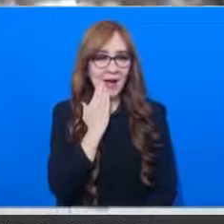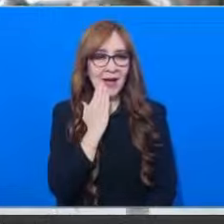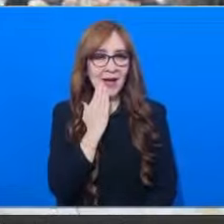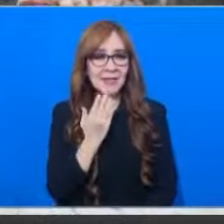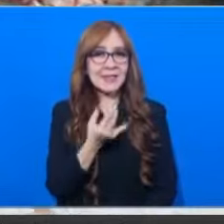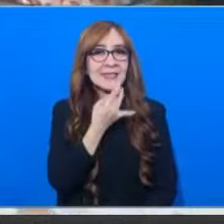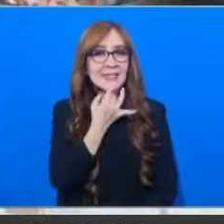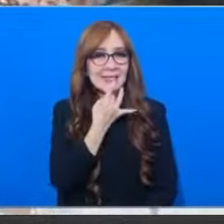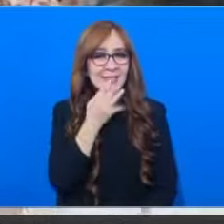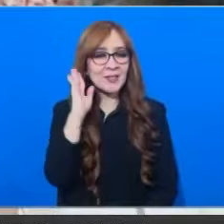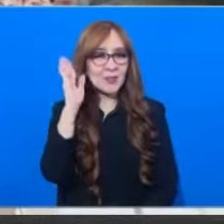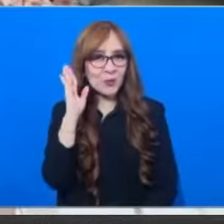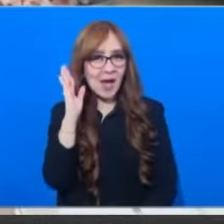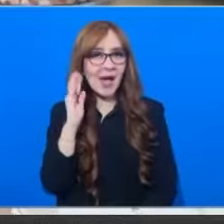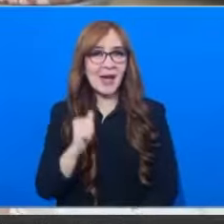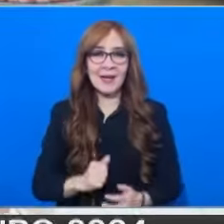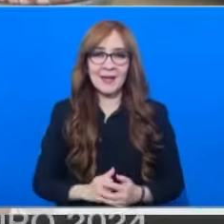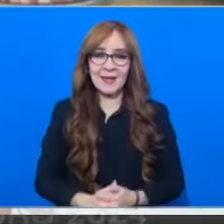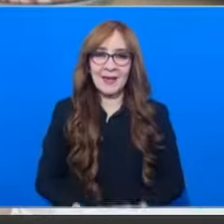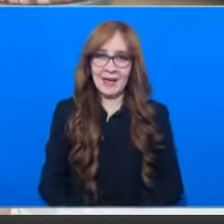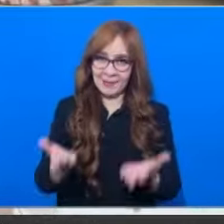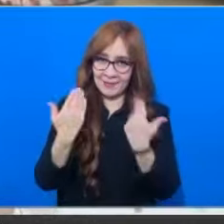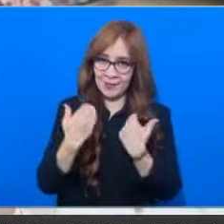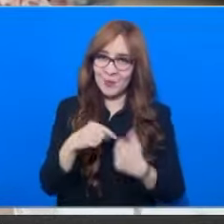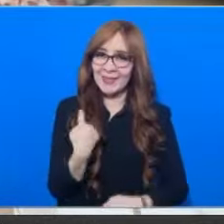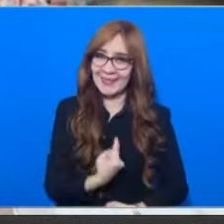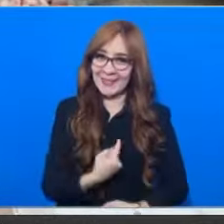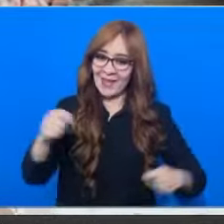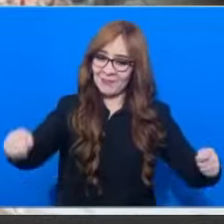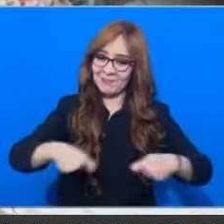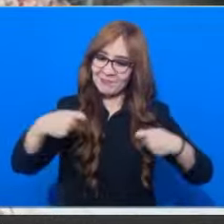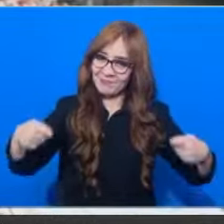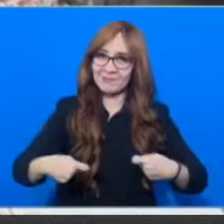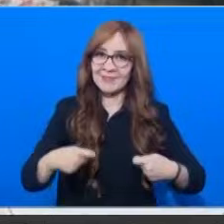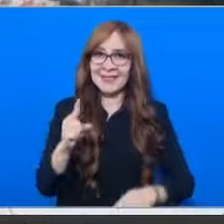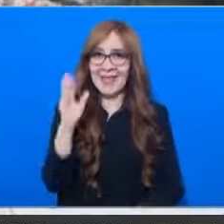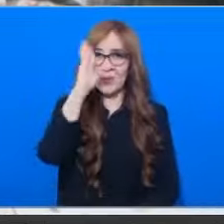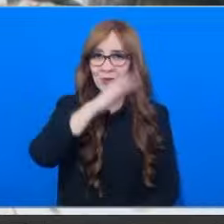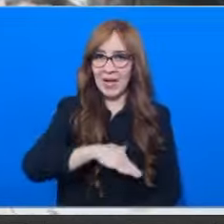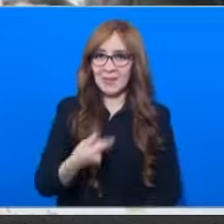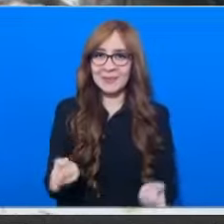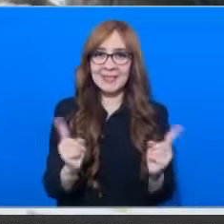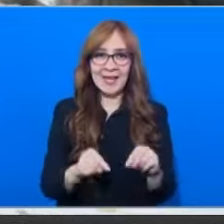yang punya, kita akan sama-sama membuat sate Maranggi khas Cianjur selengkapnya dalam sehari menjadi.